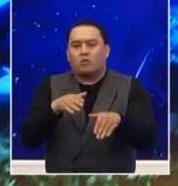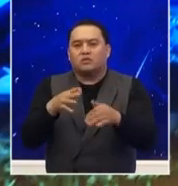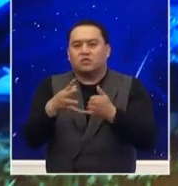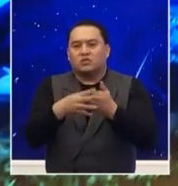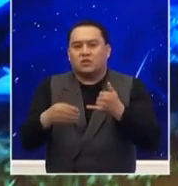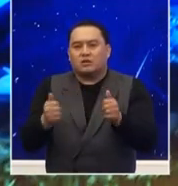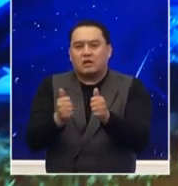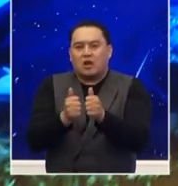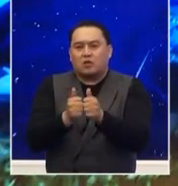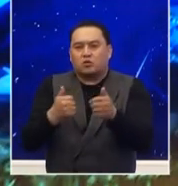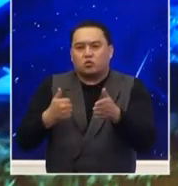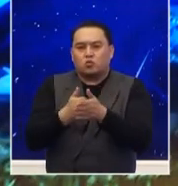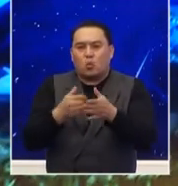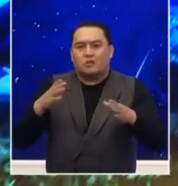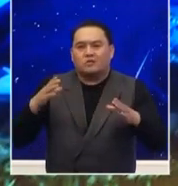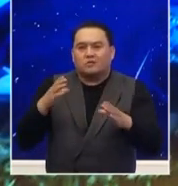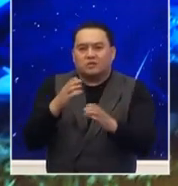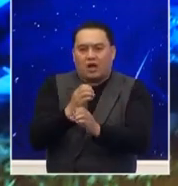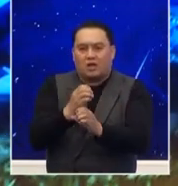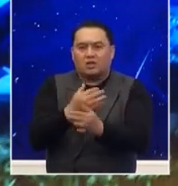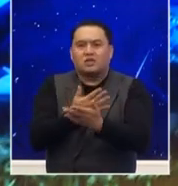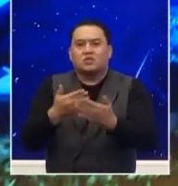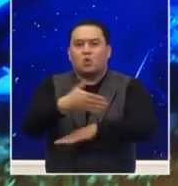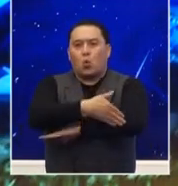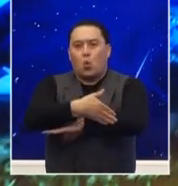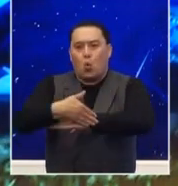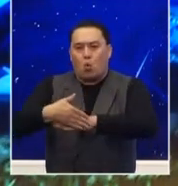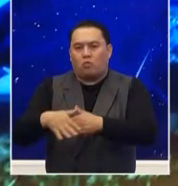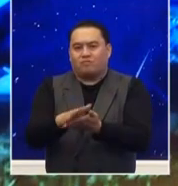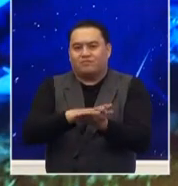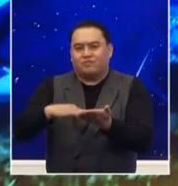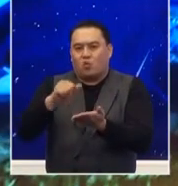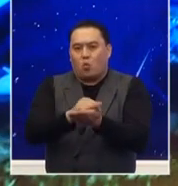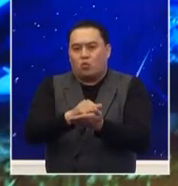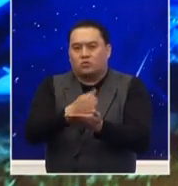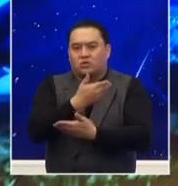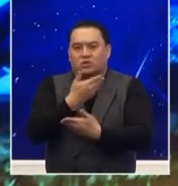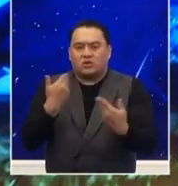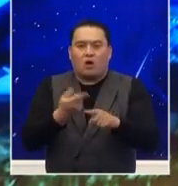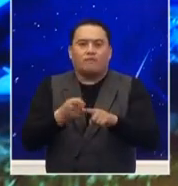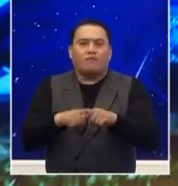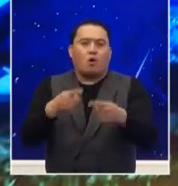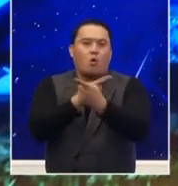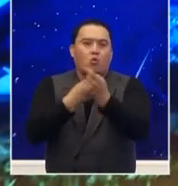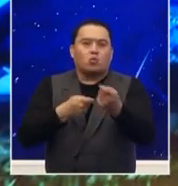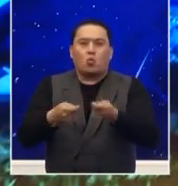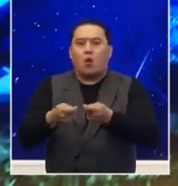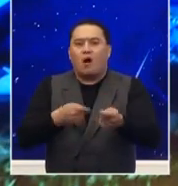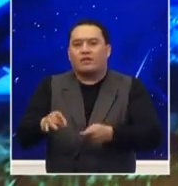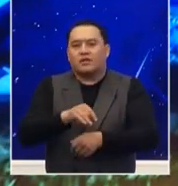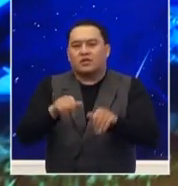от жилых домов до водоема сокращается. Несколько улиц и в прямом смысле канули в воду. Однако, как заверяют власти